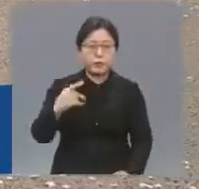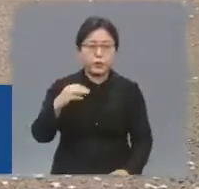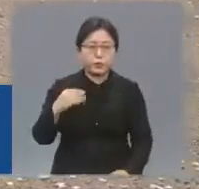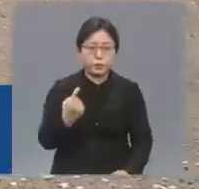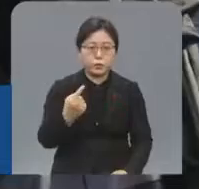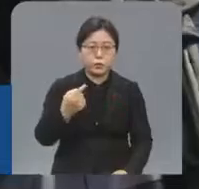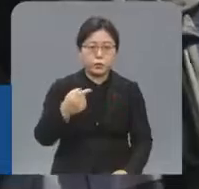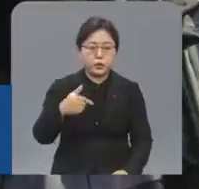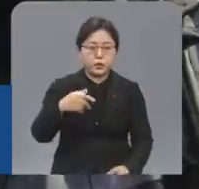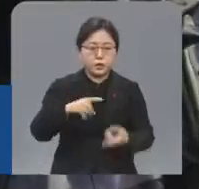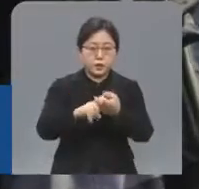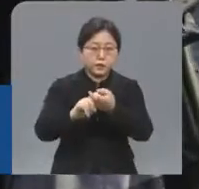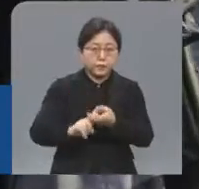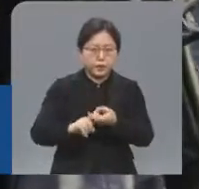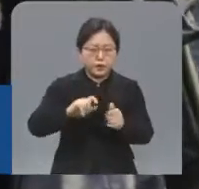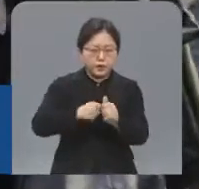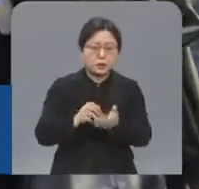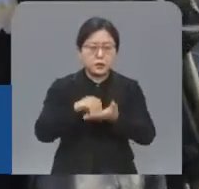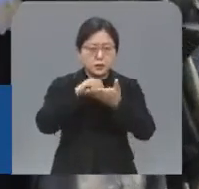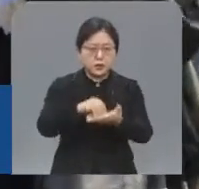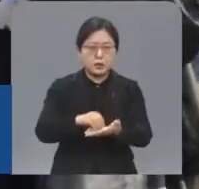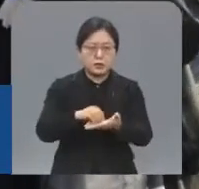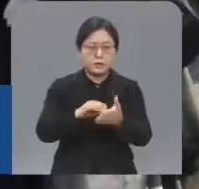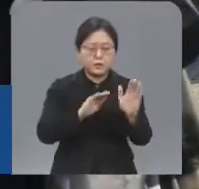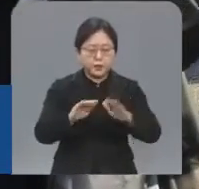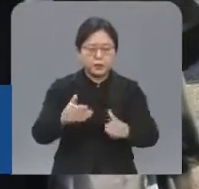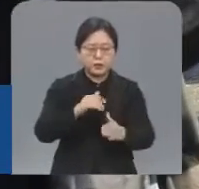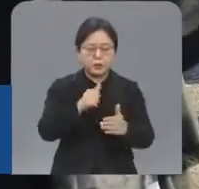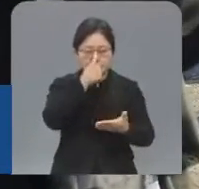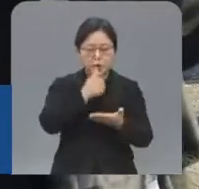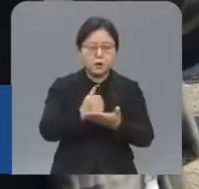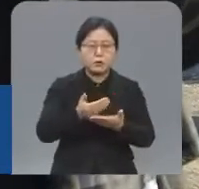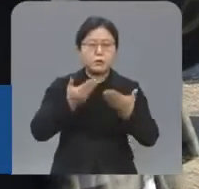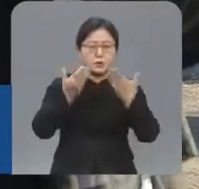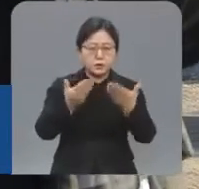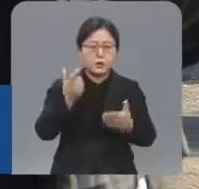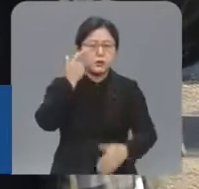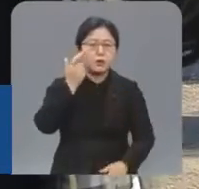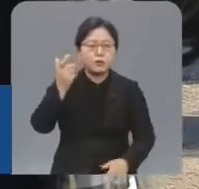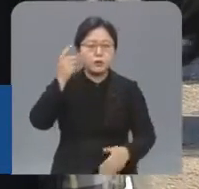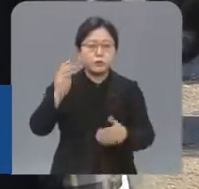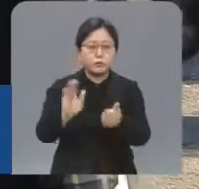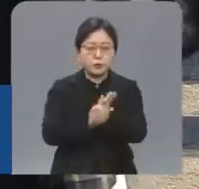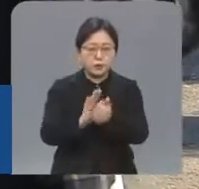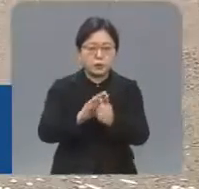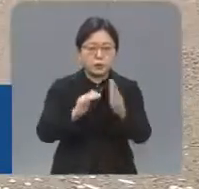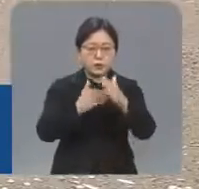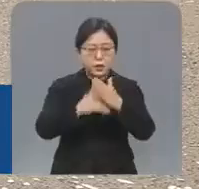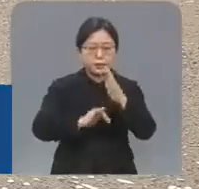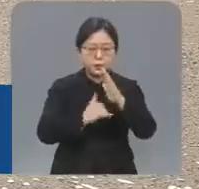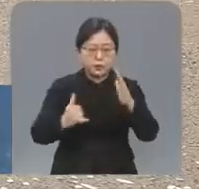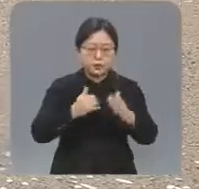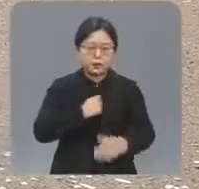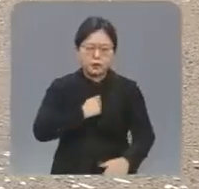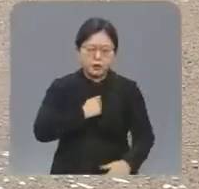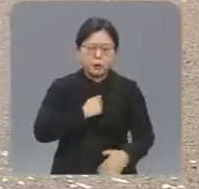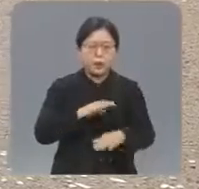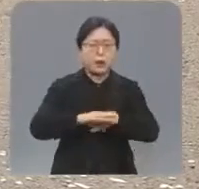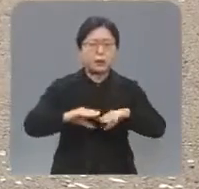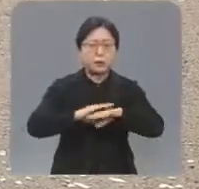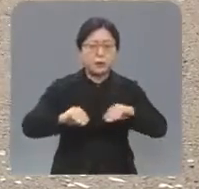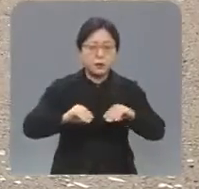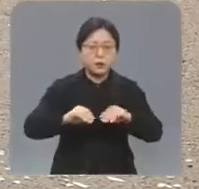강제 가입 꽤 득량만 바다에서 무 구하기 희생 당한 인간 희생자들의 넋을 위로하고 유족들의 한해 풀고자 하는 행사로써